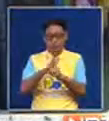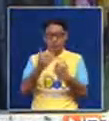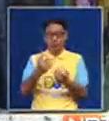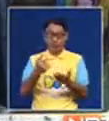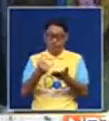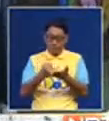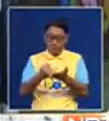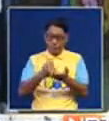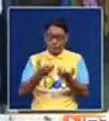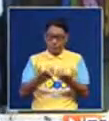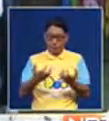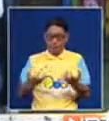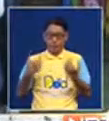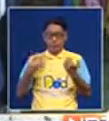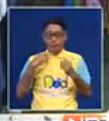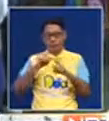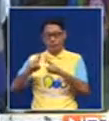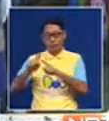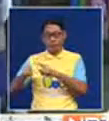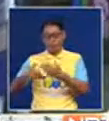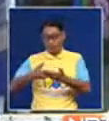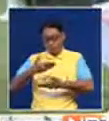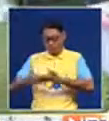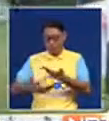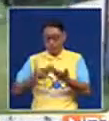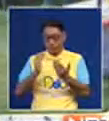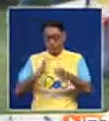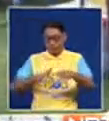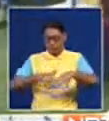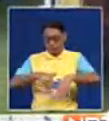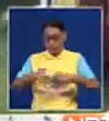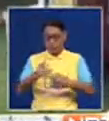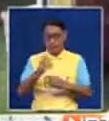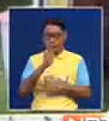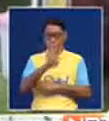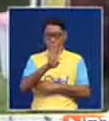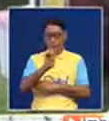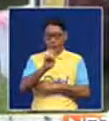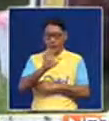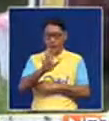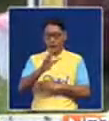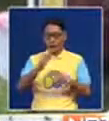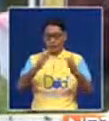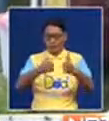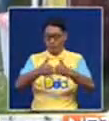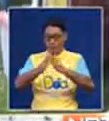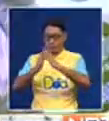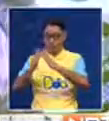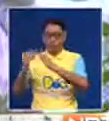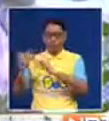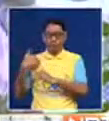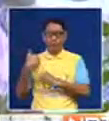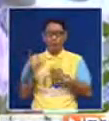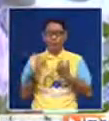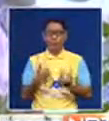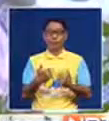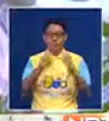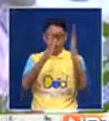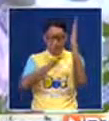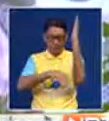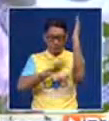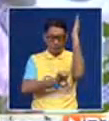รมและสินค้าชนเผ่านะครับนำมาจำหน่ายให้กับพี่น้องประชาชนกว่า45บูธเลยทีเดียวลงใต้ไป